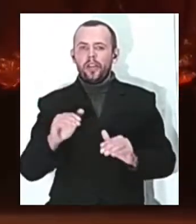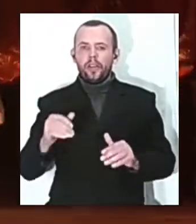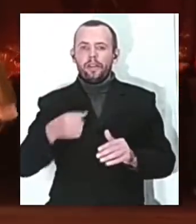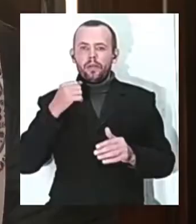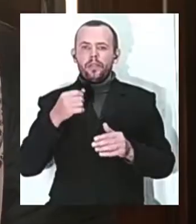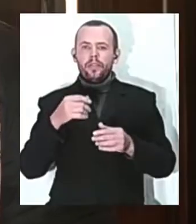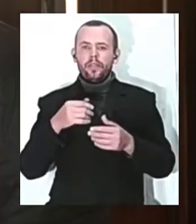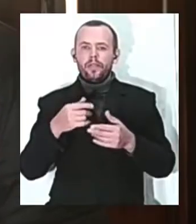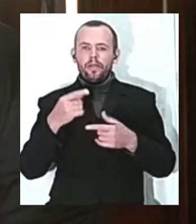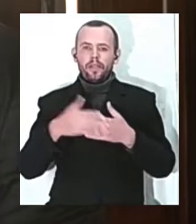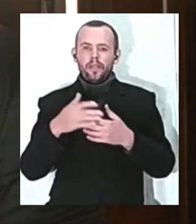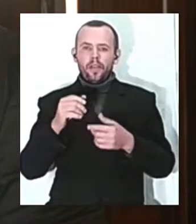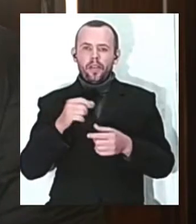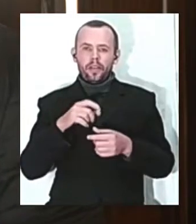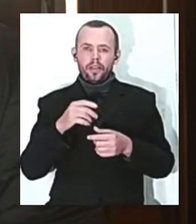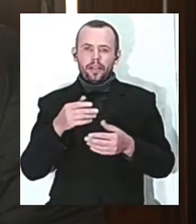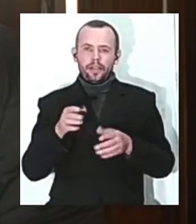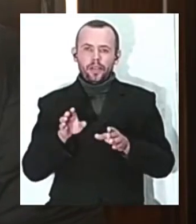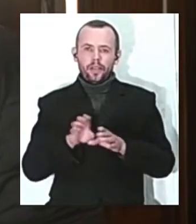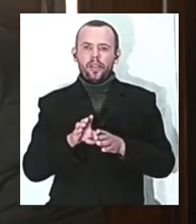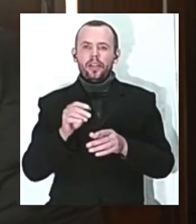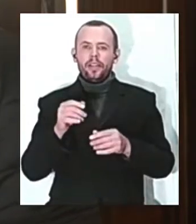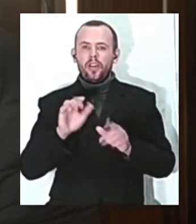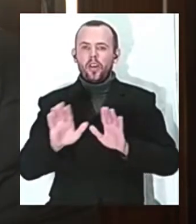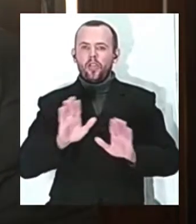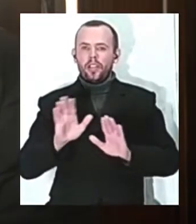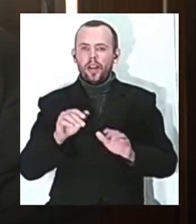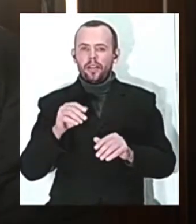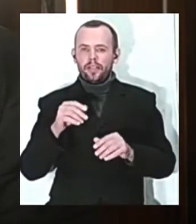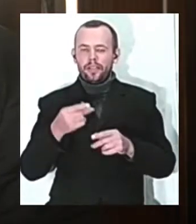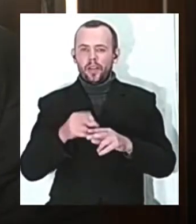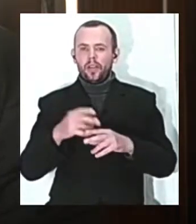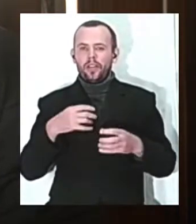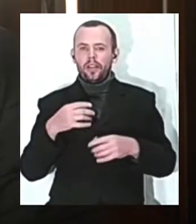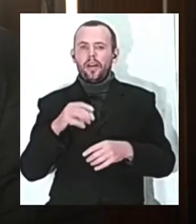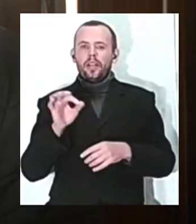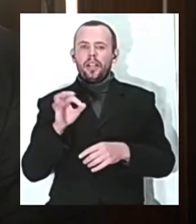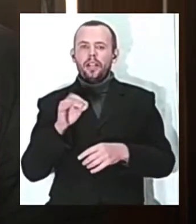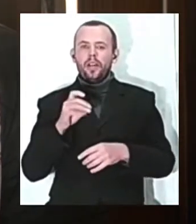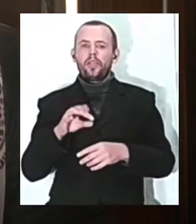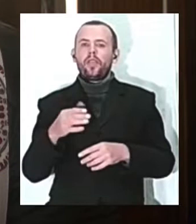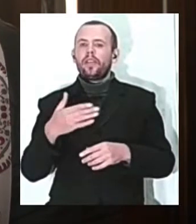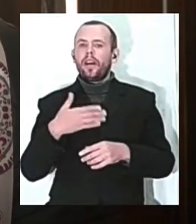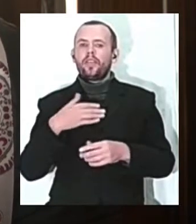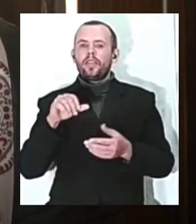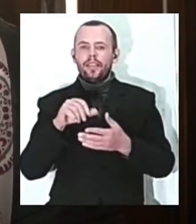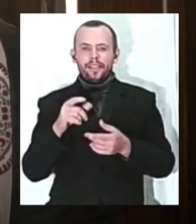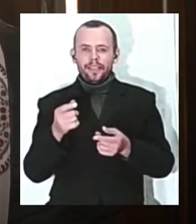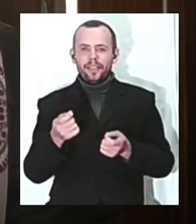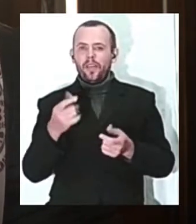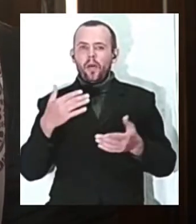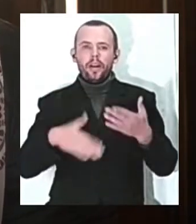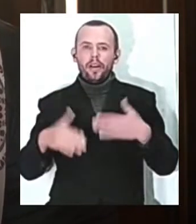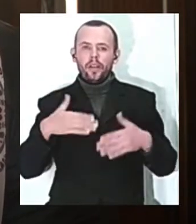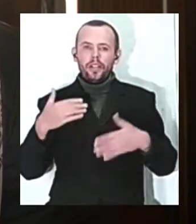та «Зернятка», розповіла режисерка-постановниця Оксана Тараненко. Наші солісти з надзвичайною радістю беруть участь в цій виставі, тому